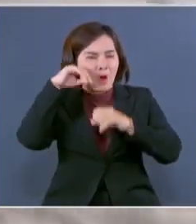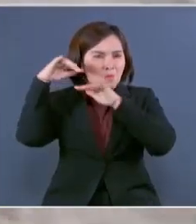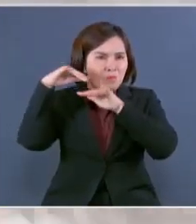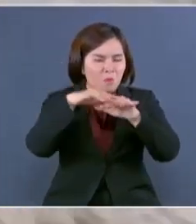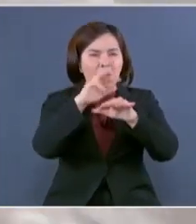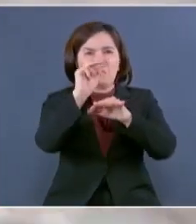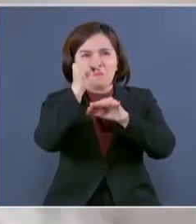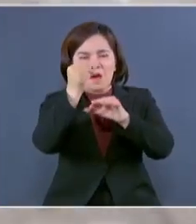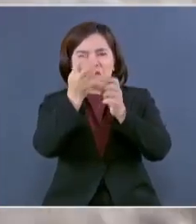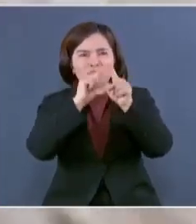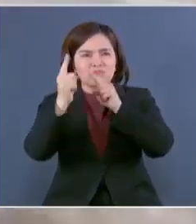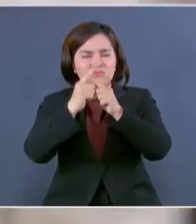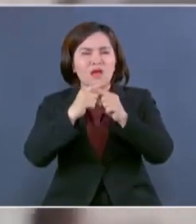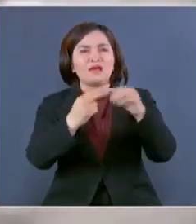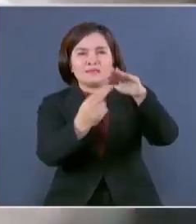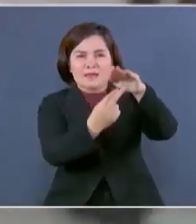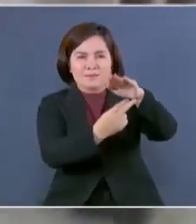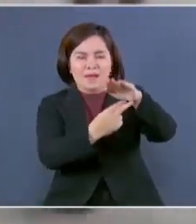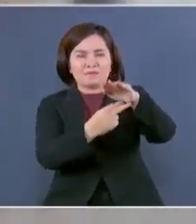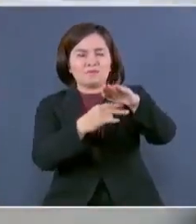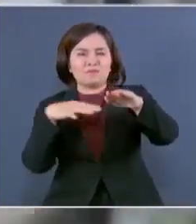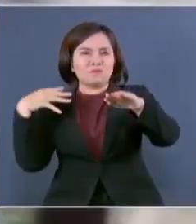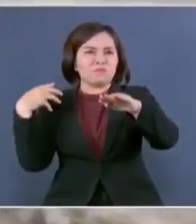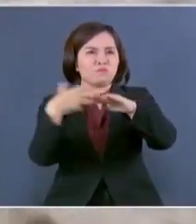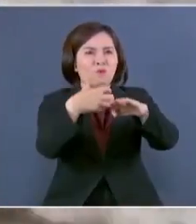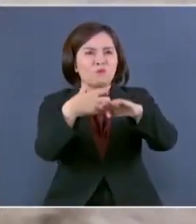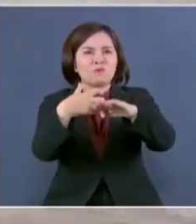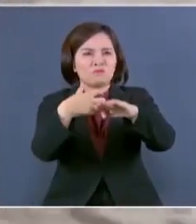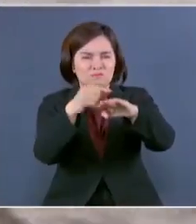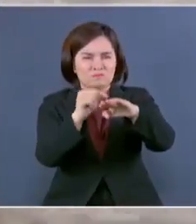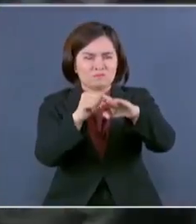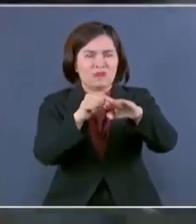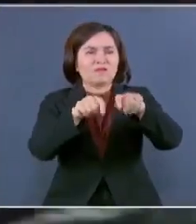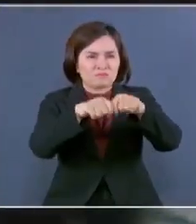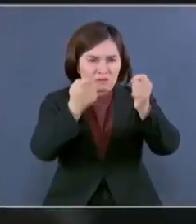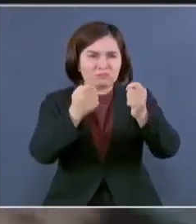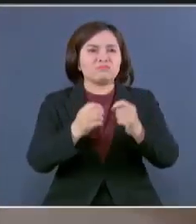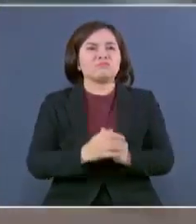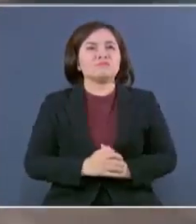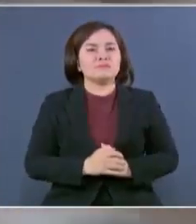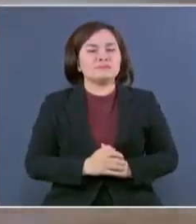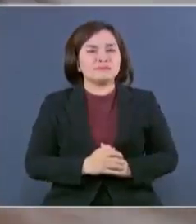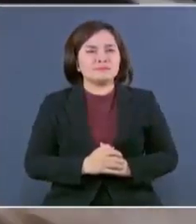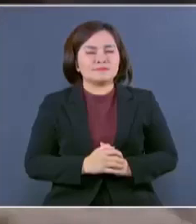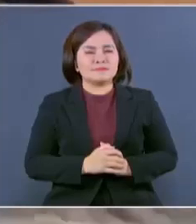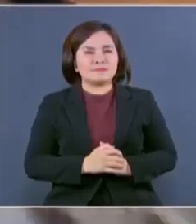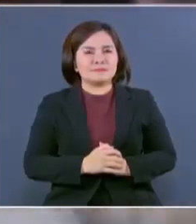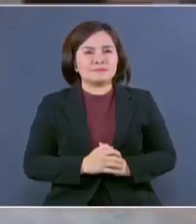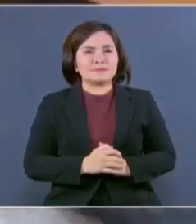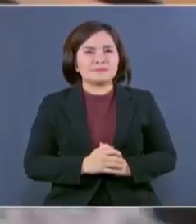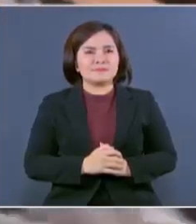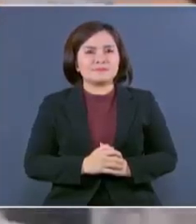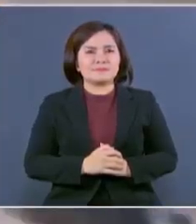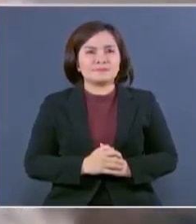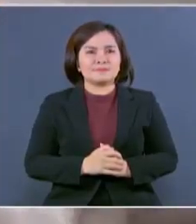เอาเศษไม้มากระแทกสะพานปูนชั้นที่หนึ่งของน้ำตกเขาชะเมาพังไปหนึ่งแห่งด้วยนะครับนี่ฮะสะพานปูนเมื่อกี้พังเสียหาย